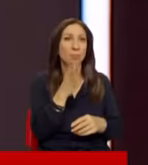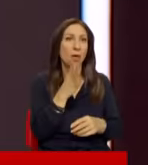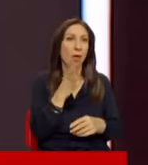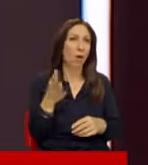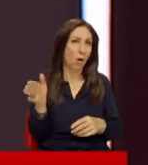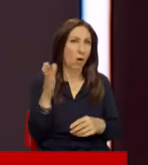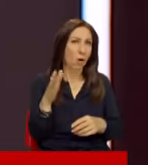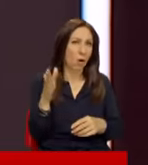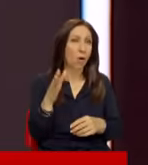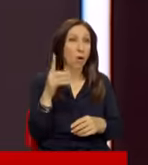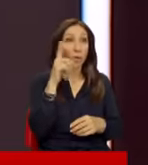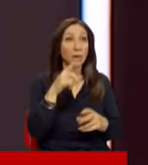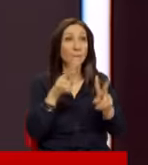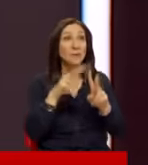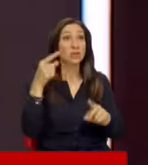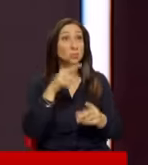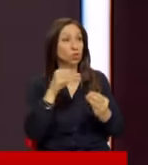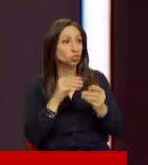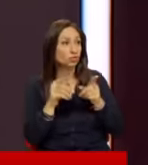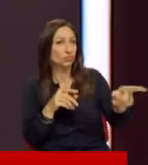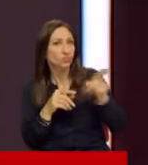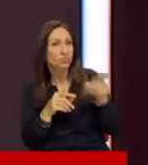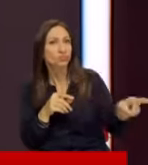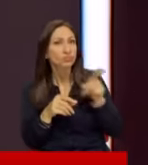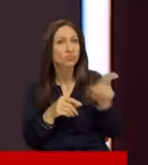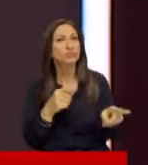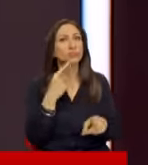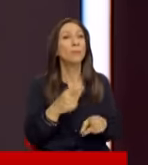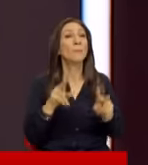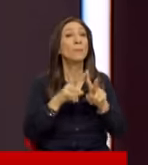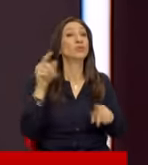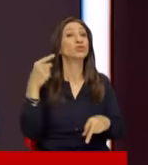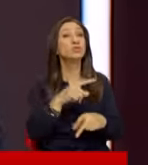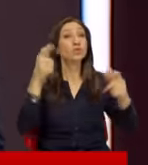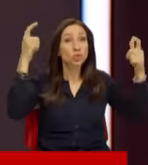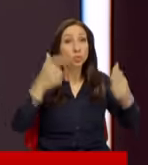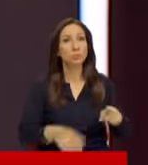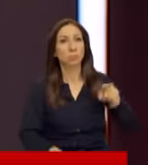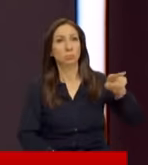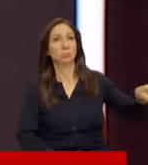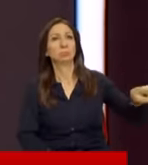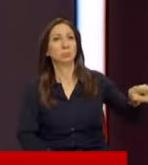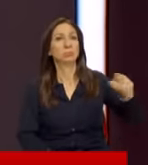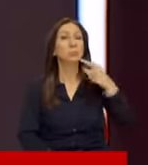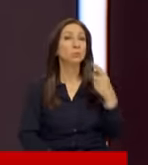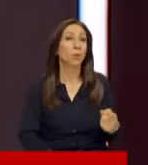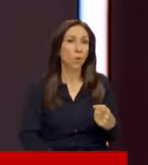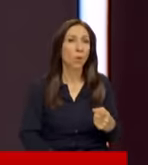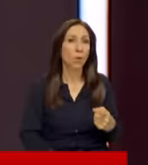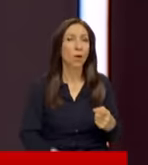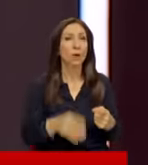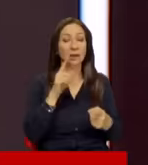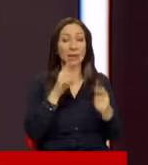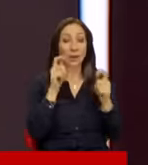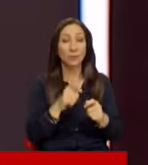için onun için Mehmet Şimşek'i suçluyorlar. Yani Mehmet Şimşek'e bu işin sorumlusu sensin.